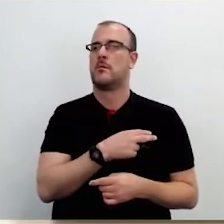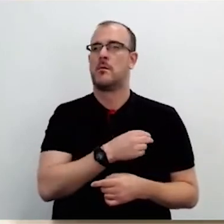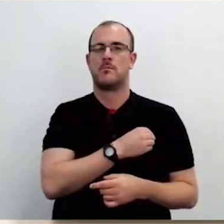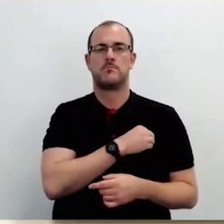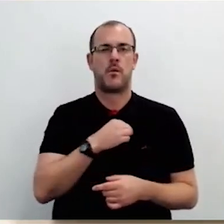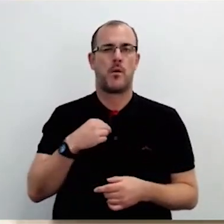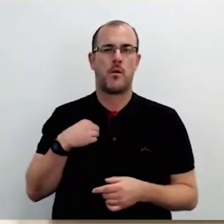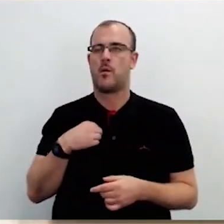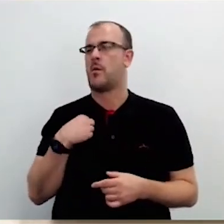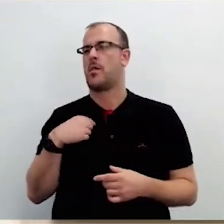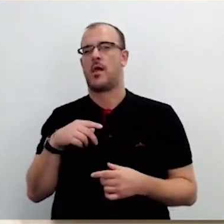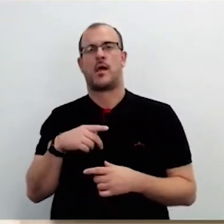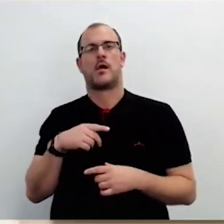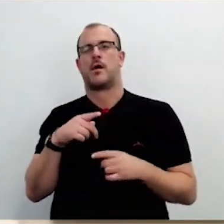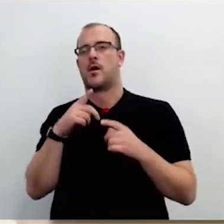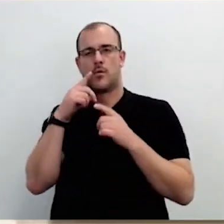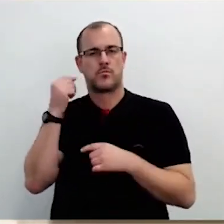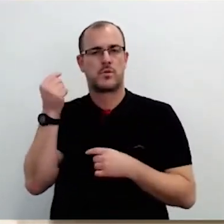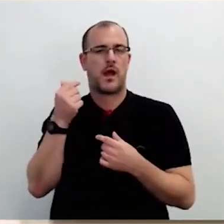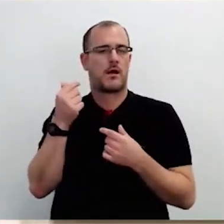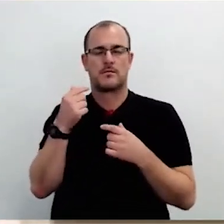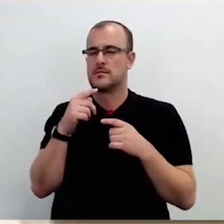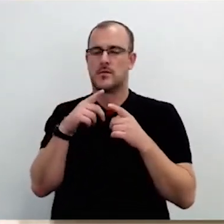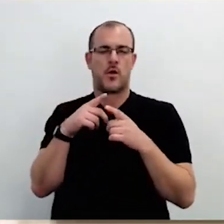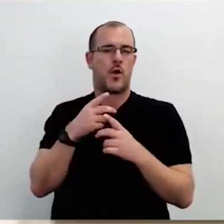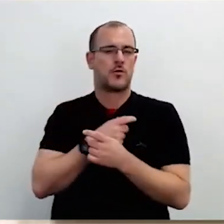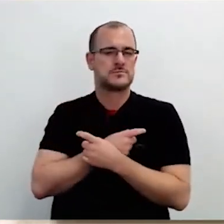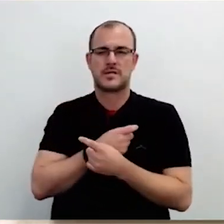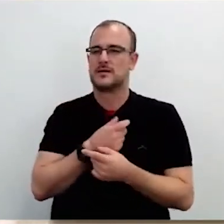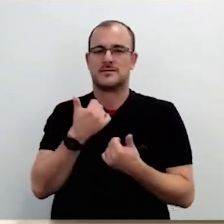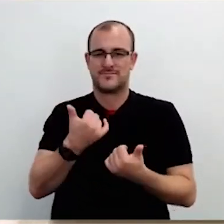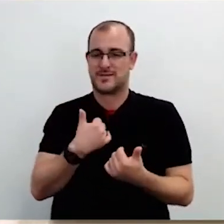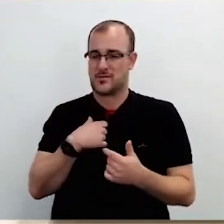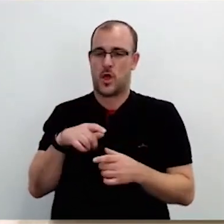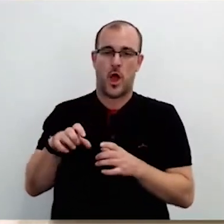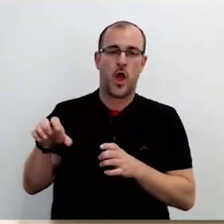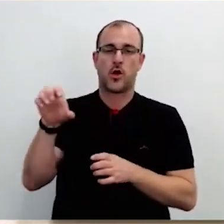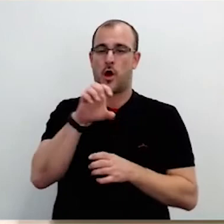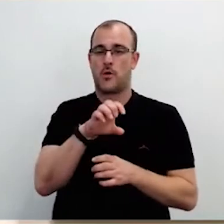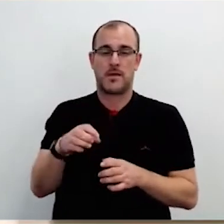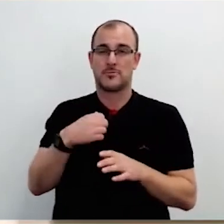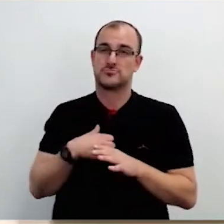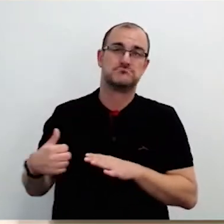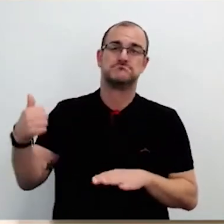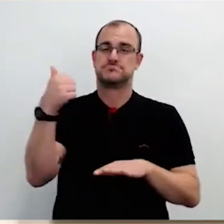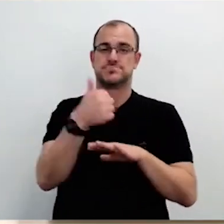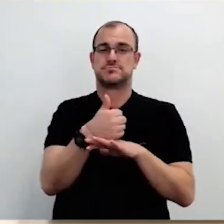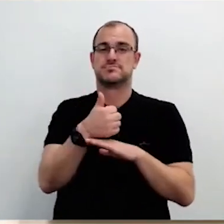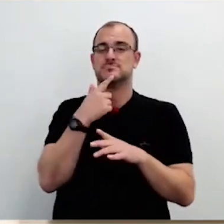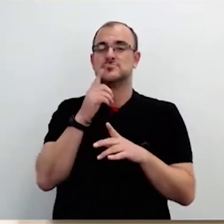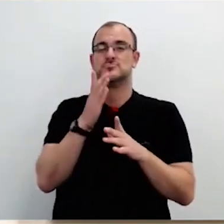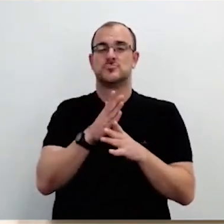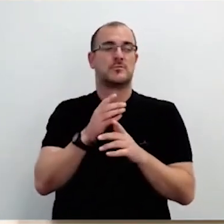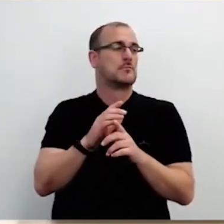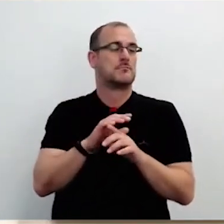Rumänien, Ungarn, Österreich. Das heißt, wir sind die führende europäische und inzwischen darf man sagen